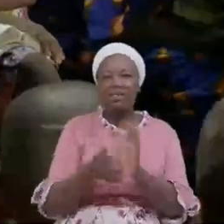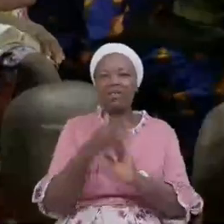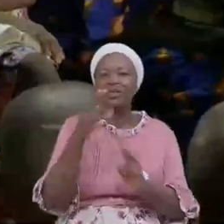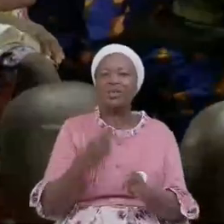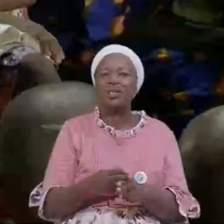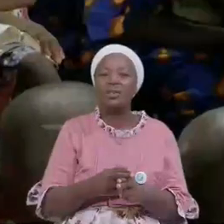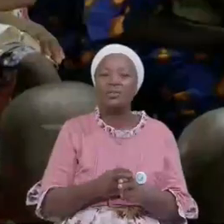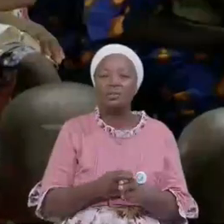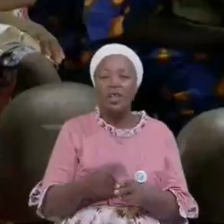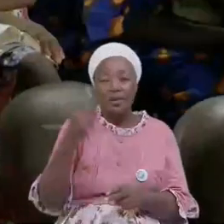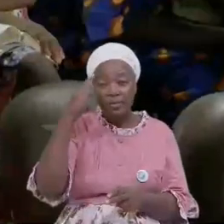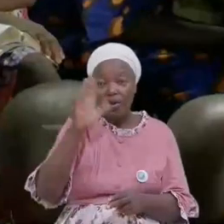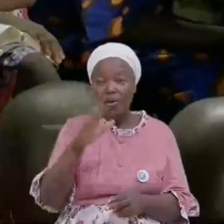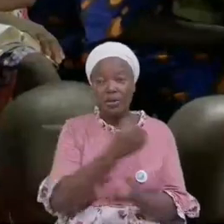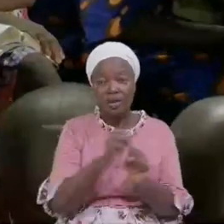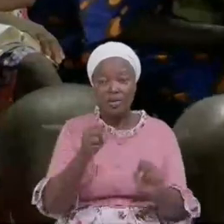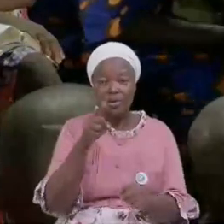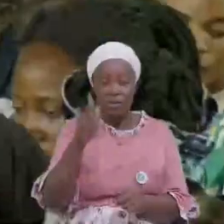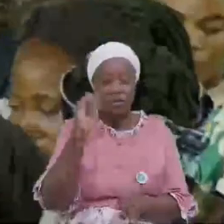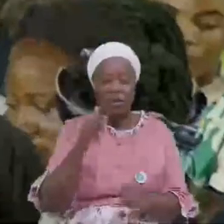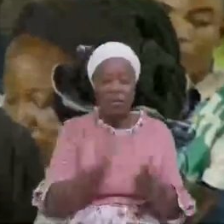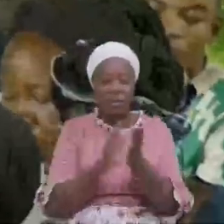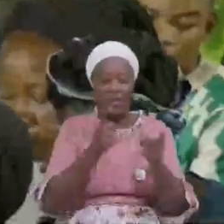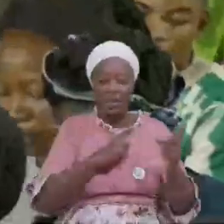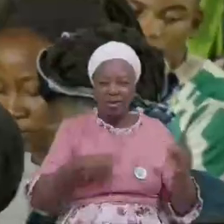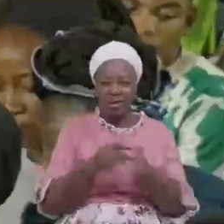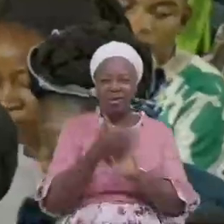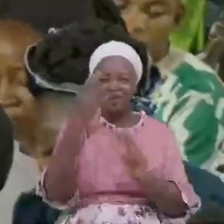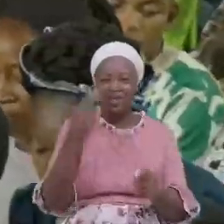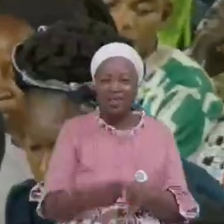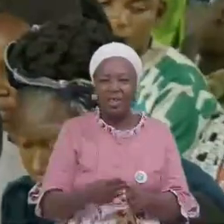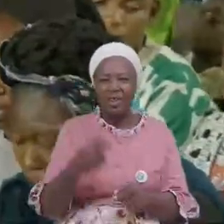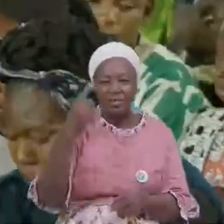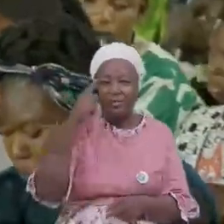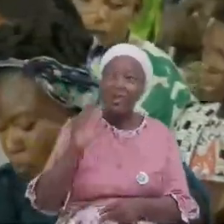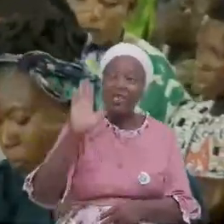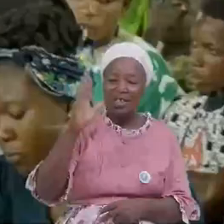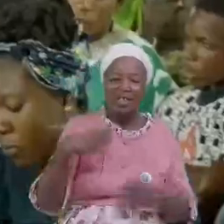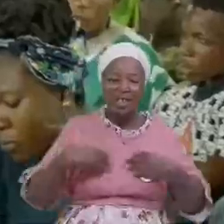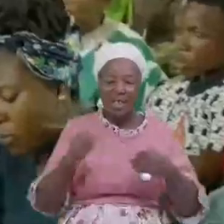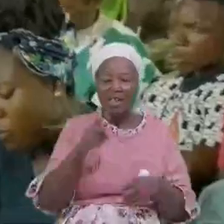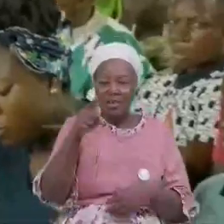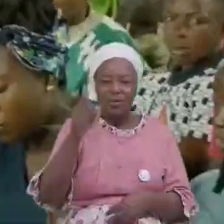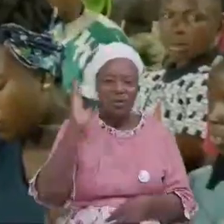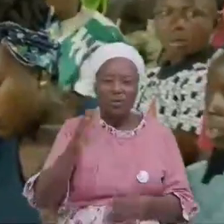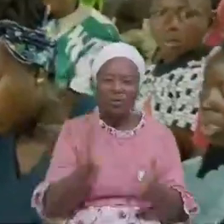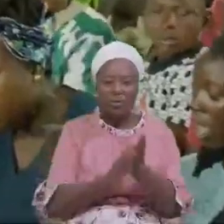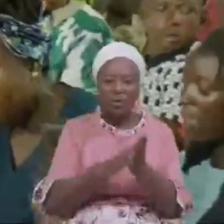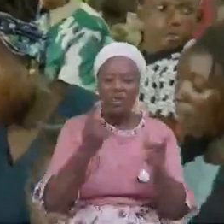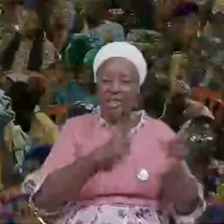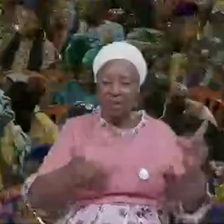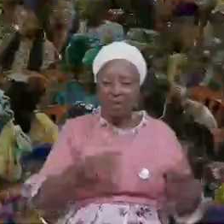pour son salut. Tu vas louer le Seigneur pour sa guérison. Tu vas louer le Seigneur.